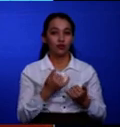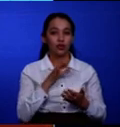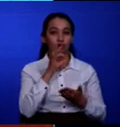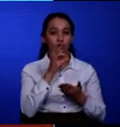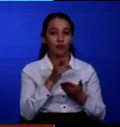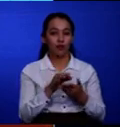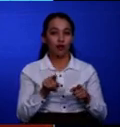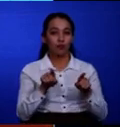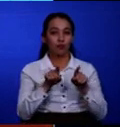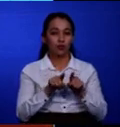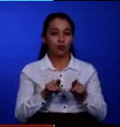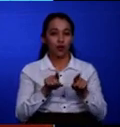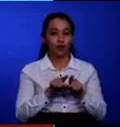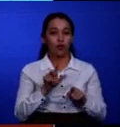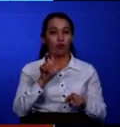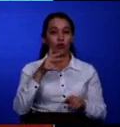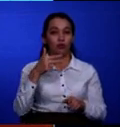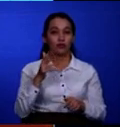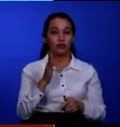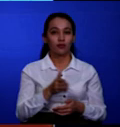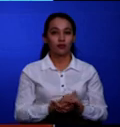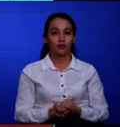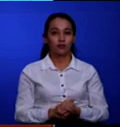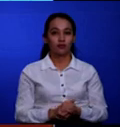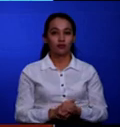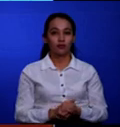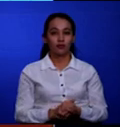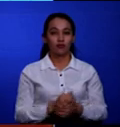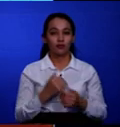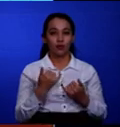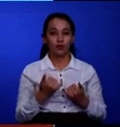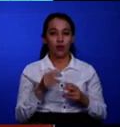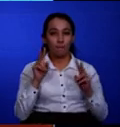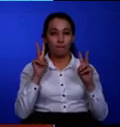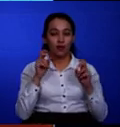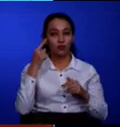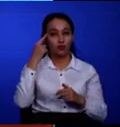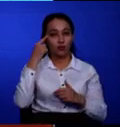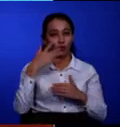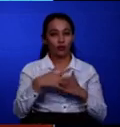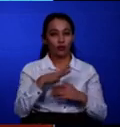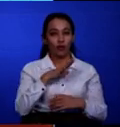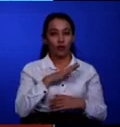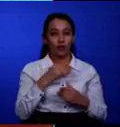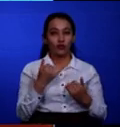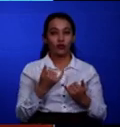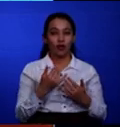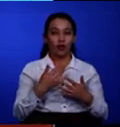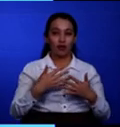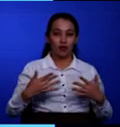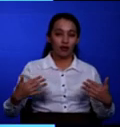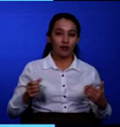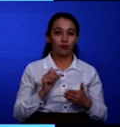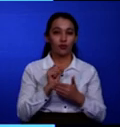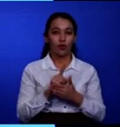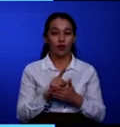ham 330 ekan. Mana mavzuni tushunib oldik. Ana endi misollar va masalalar